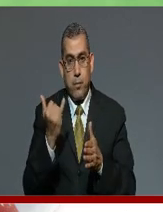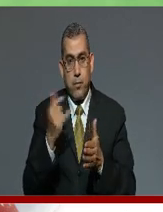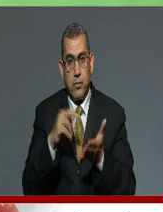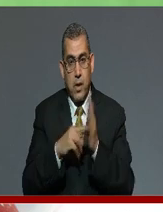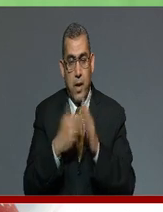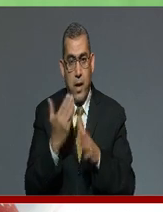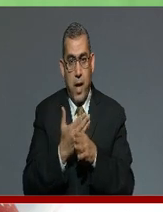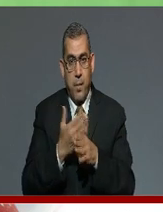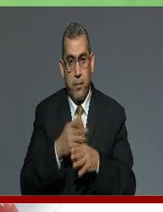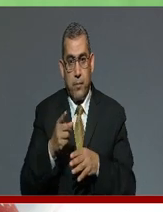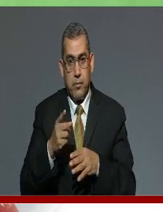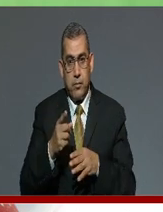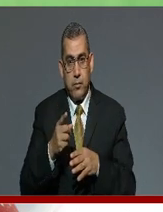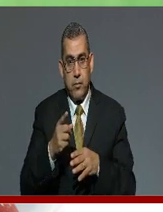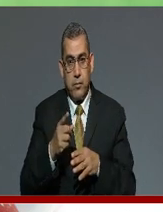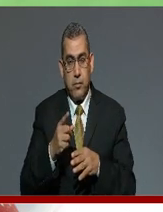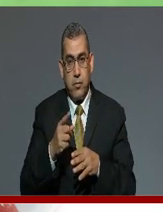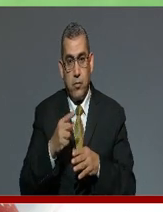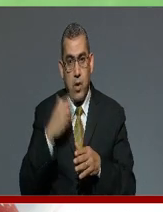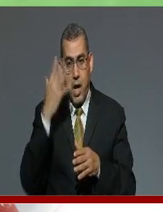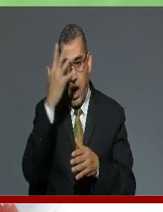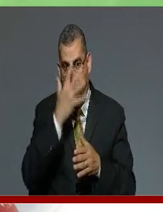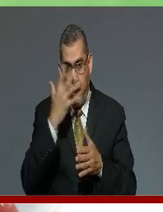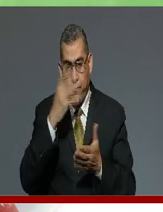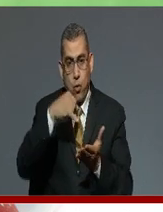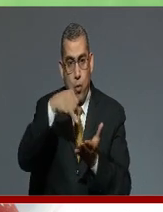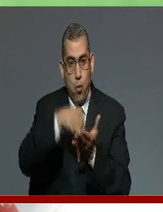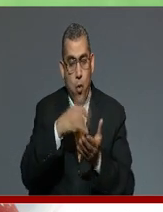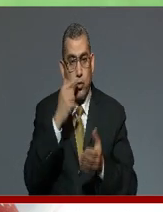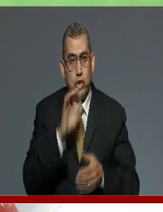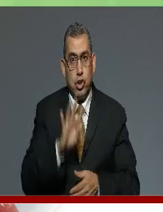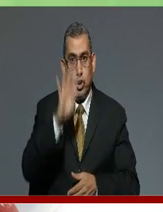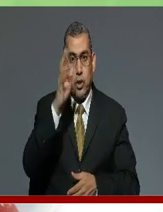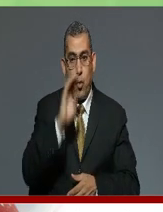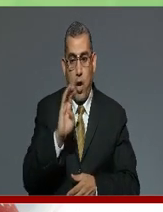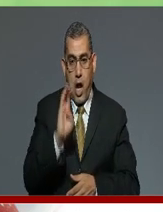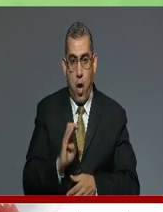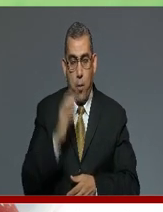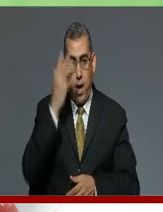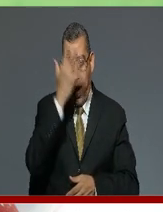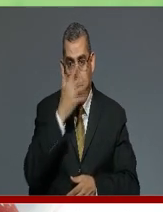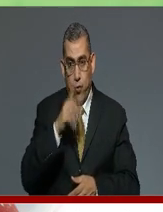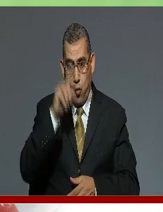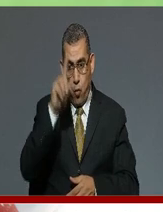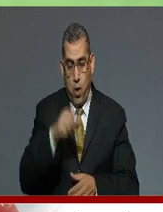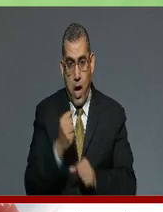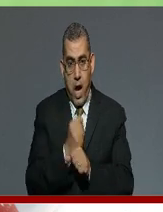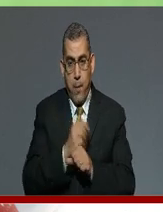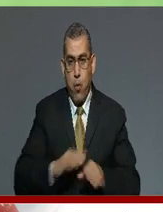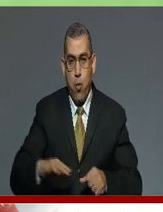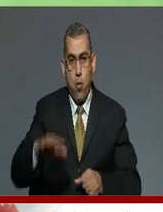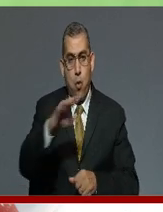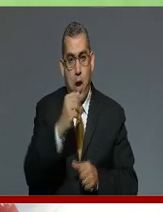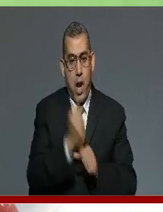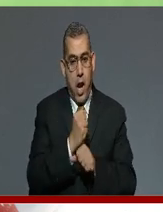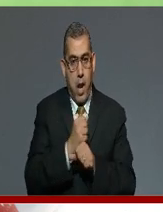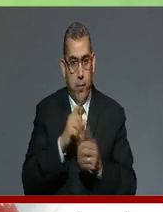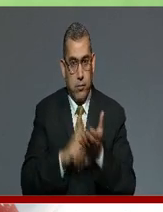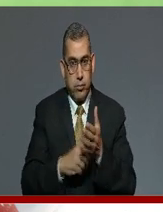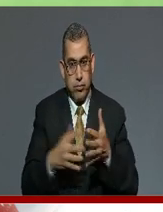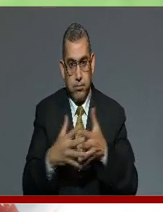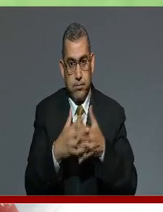لي جنوب افريقيا وسط افريقيا الشمال والجنوب اذا نعمل على جميع نعمل بطريقه